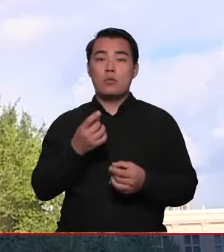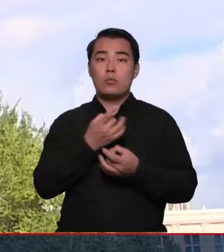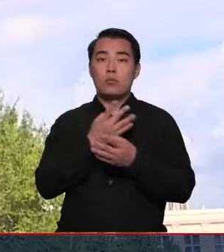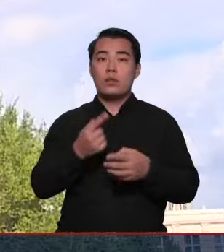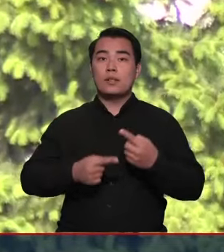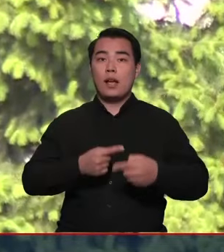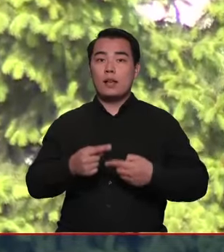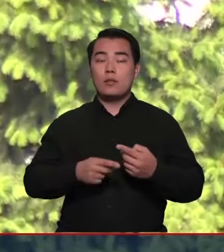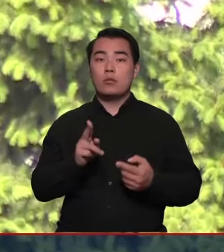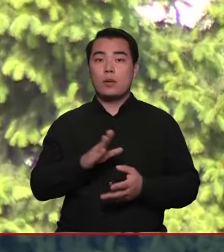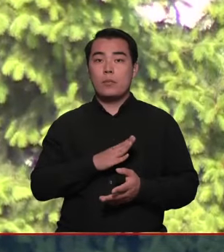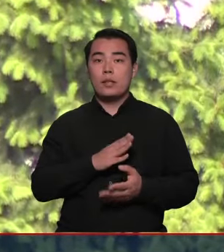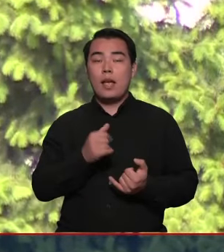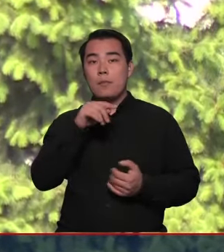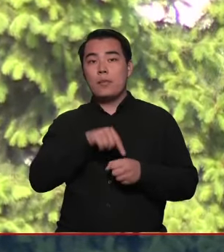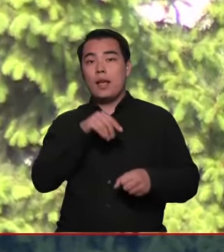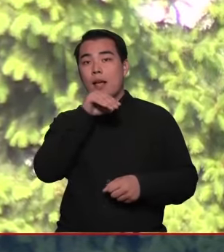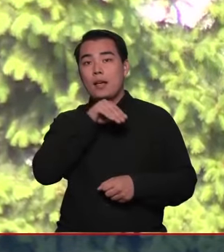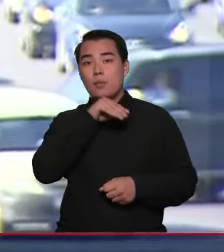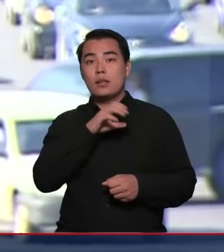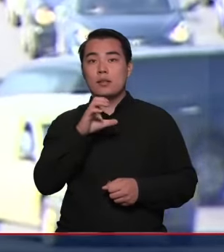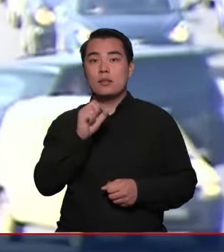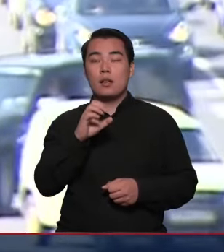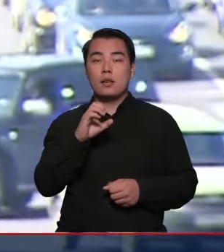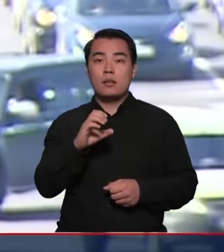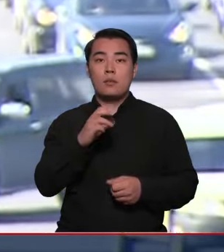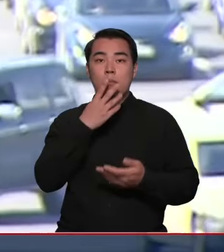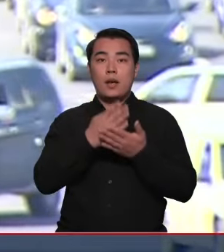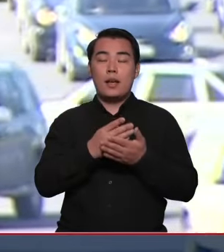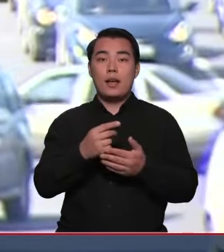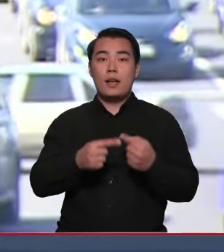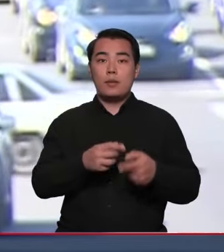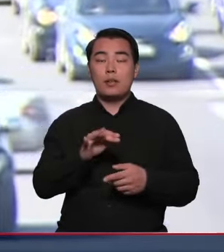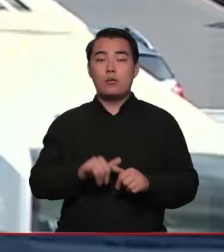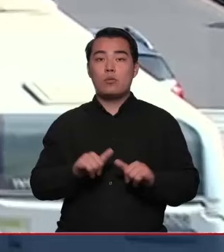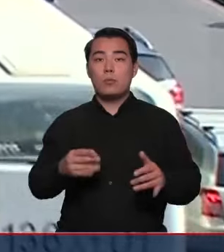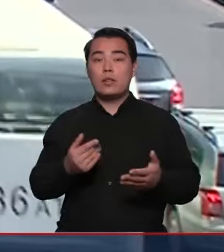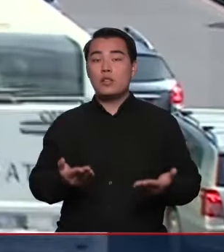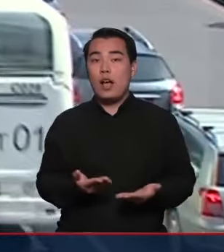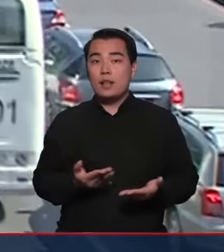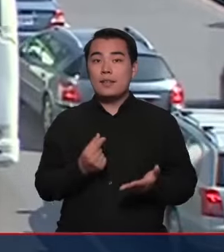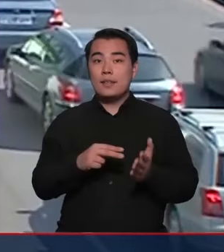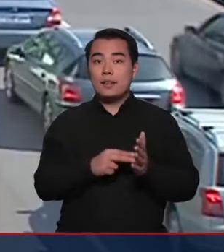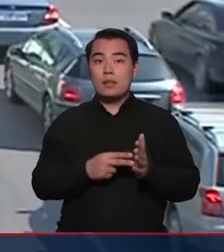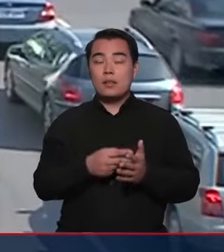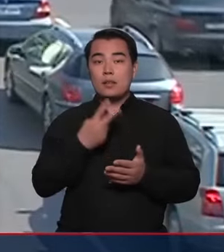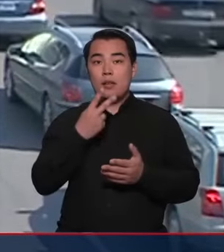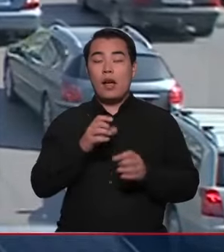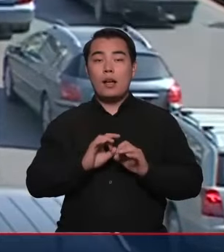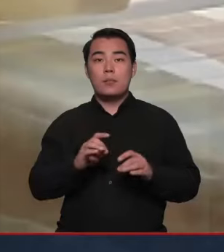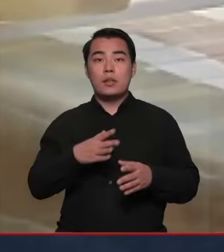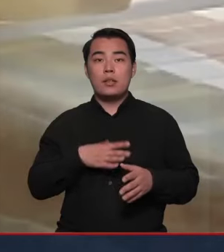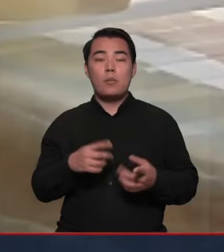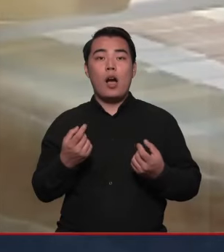наследия, корни которого, по мнению экспертов, уходят в сакскую эпоху, и крупные суммы наличных средств не смогли объяснить